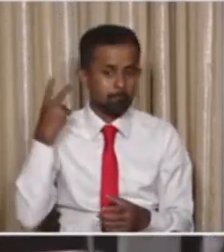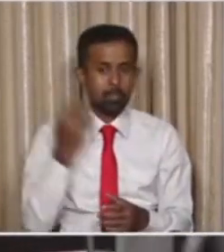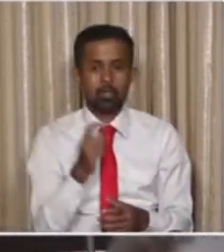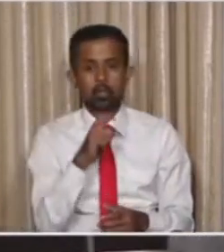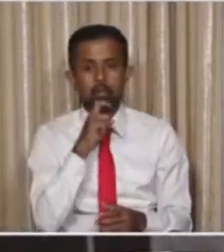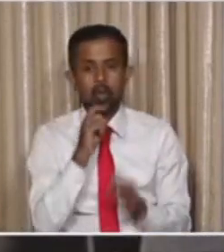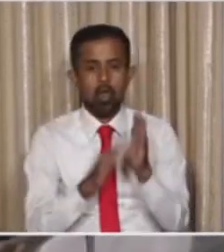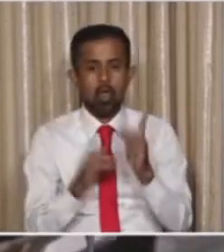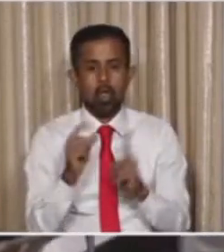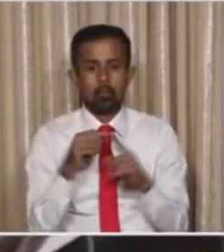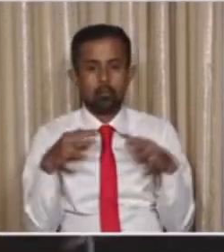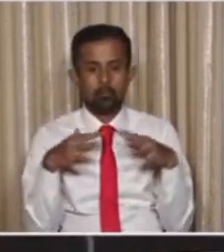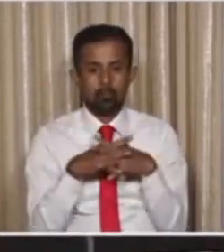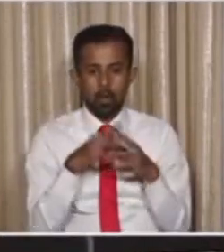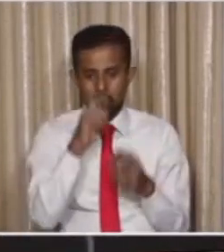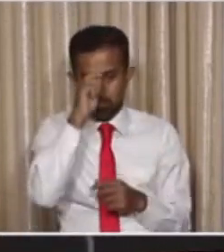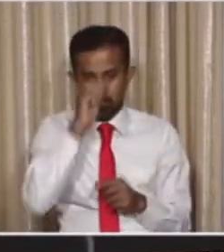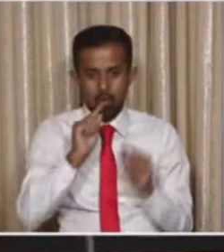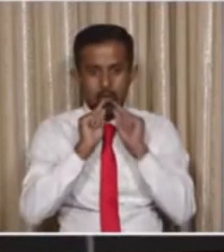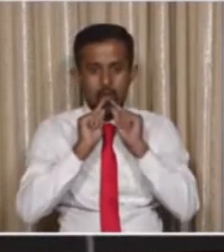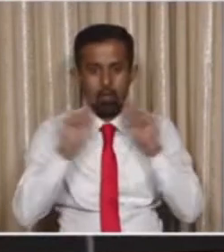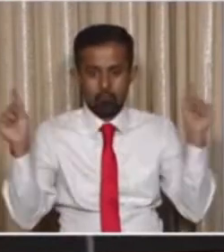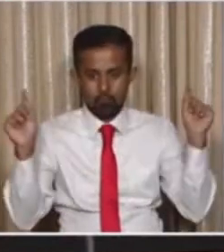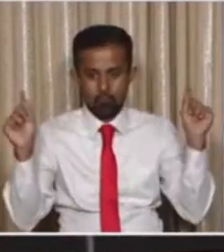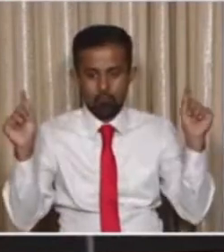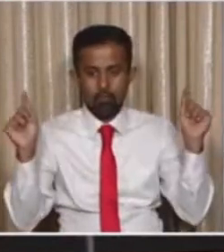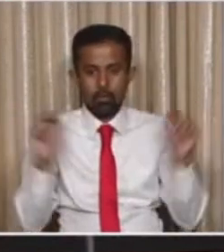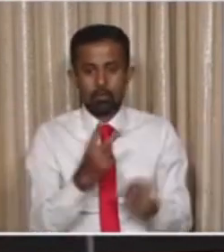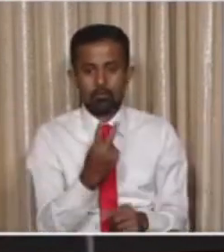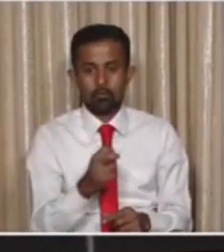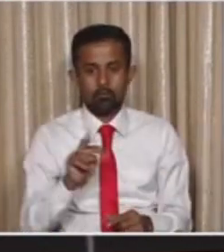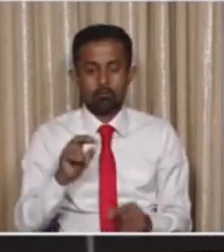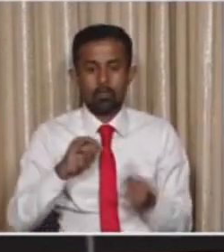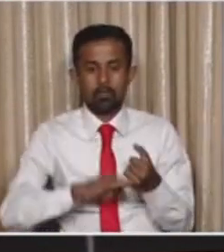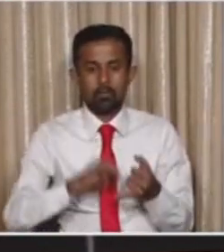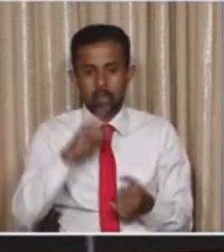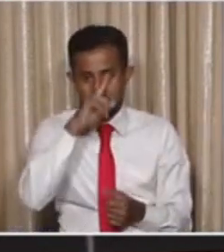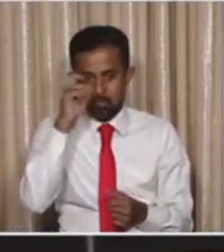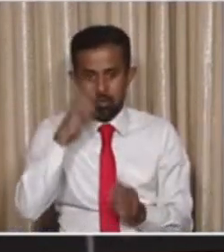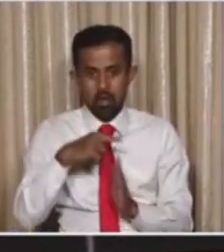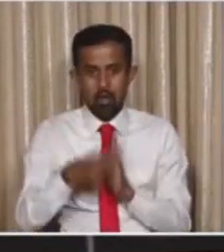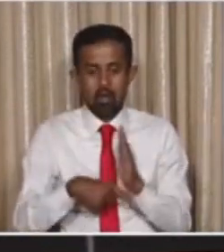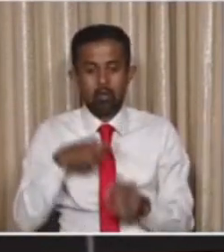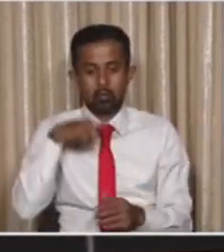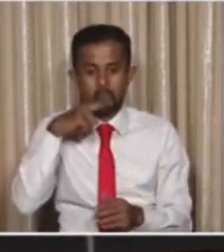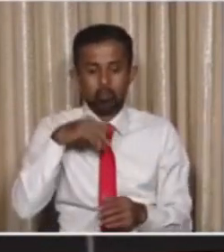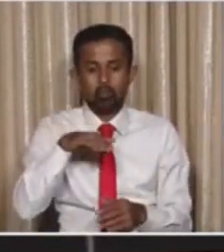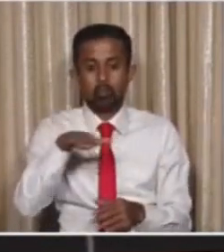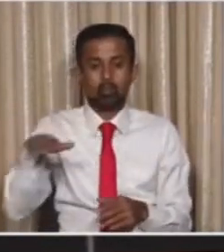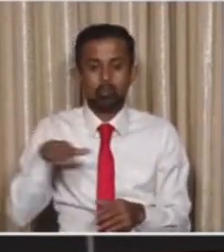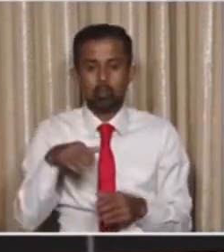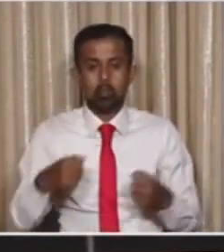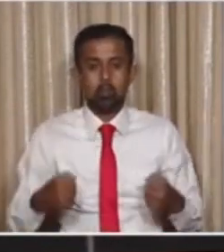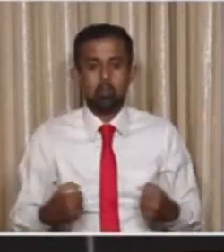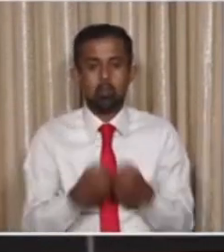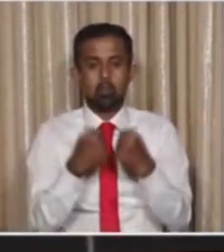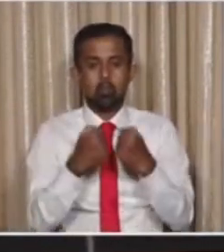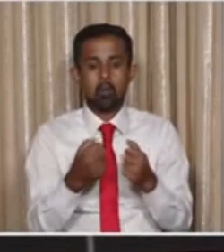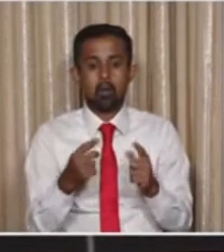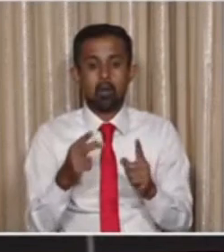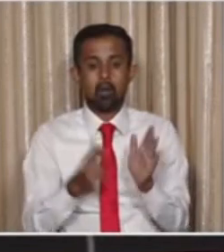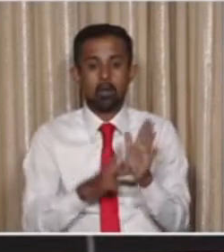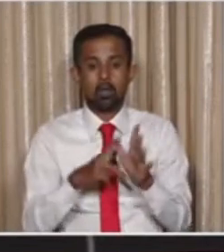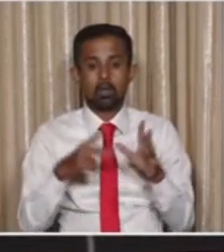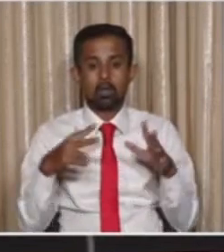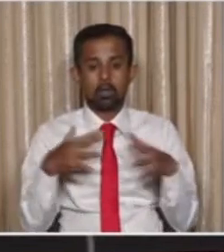ඇමති විජේදාස රාජපක්ෂ මහත්මයා ප්‍රකාශ කරා 2020 සැප්තැම්බර් මාසයේ ලංකා මුහුදු තීරය තුල අනතුරට ලක් වෙච්ච නිව් ඩයමන්ඩ්